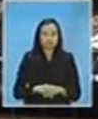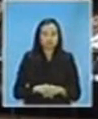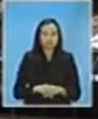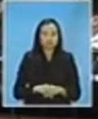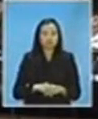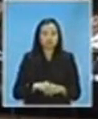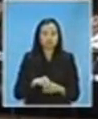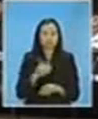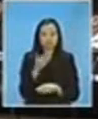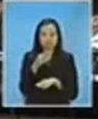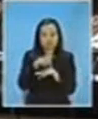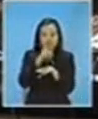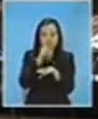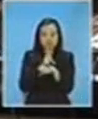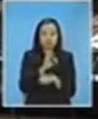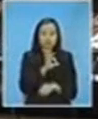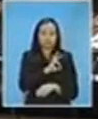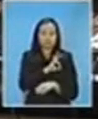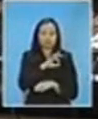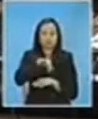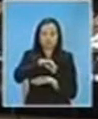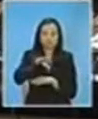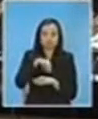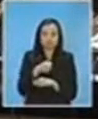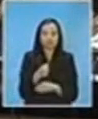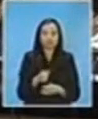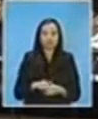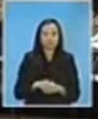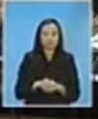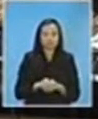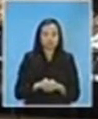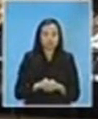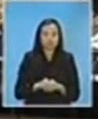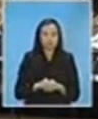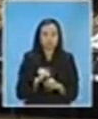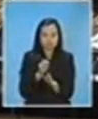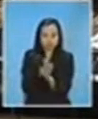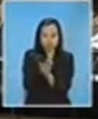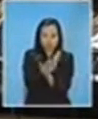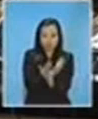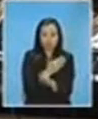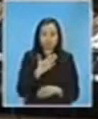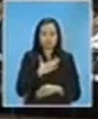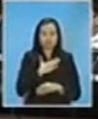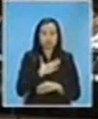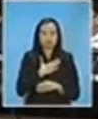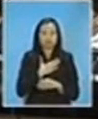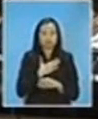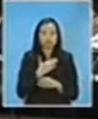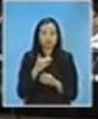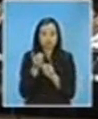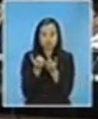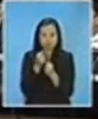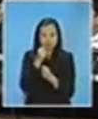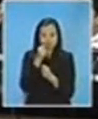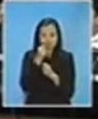เรียนท่านประธานและสมาชิกสภานิติบัญญัติแห่งชาติทุกท่านคะแม้ก่อนหน้านี้ดิฉันจะได้คัดค้านอำนาจ